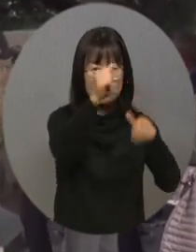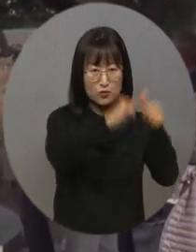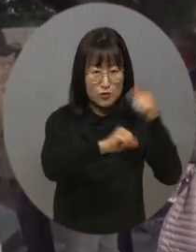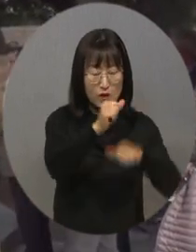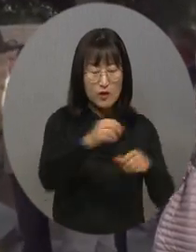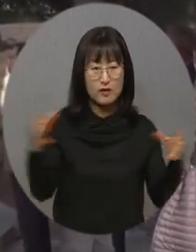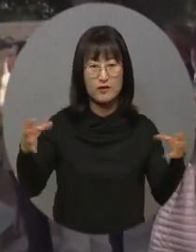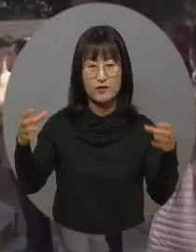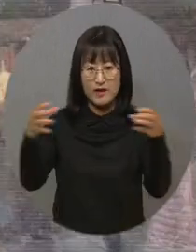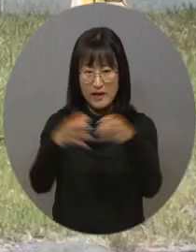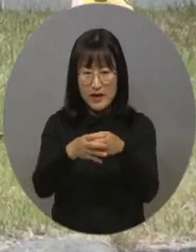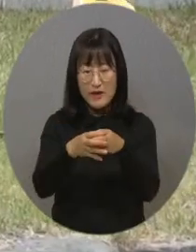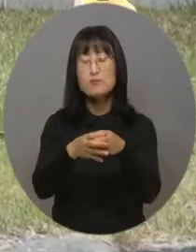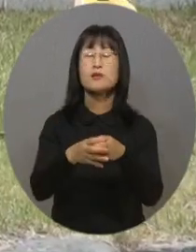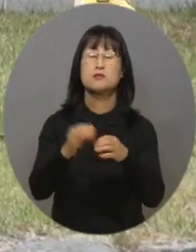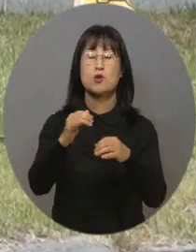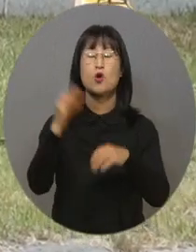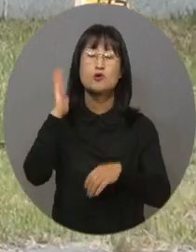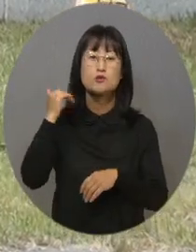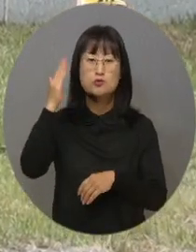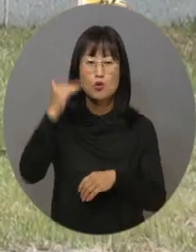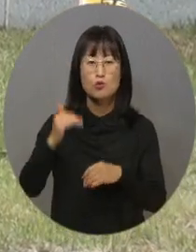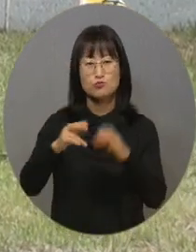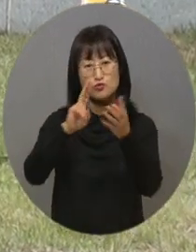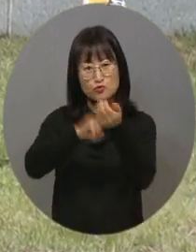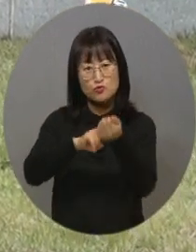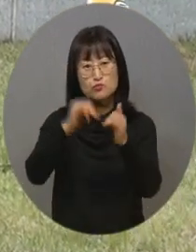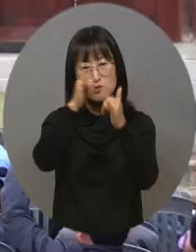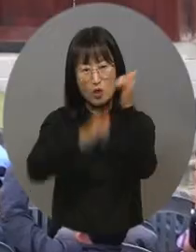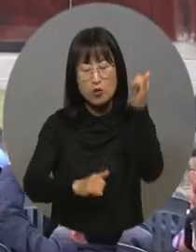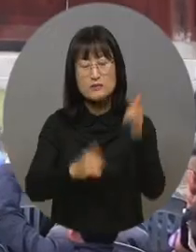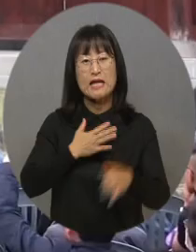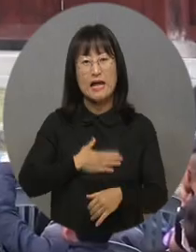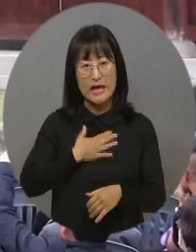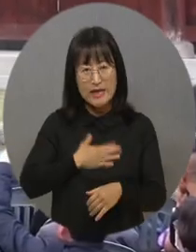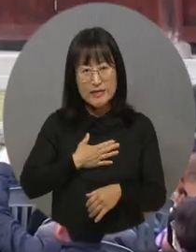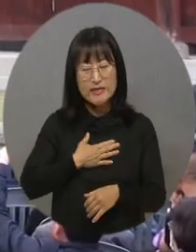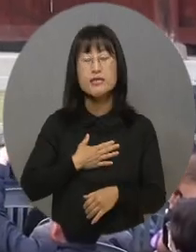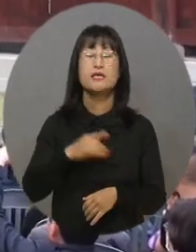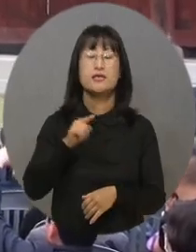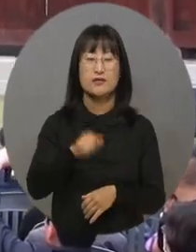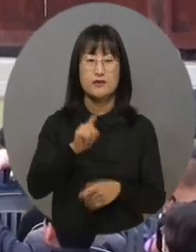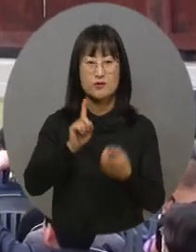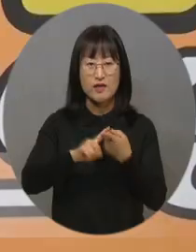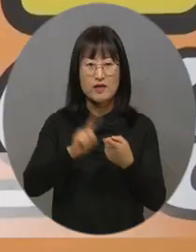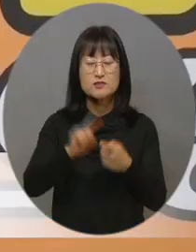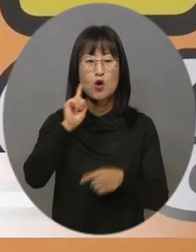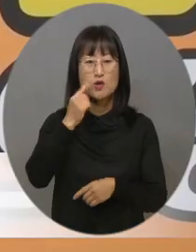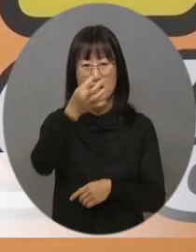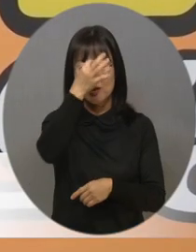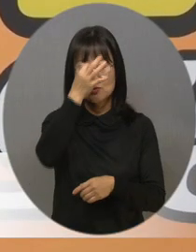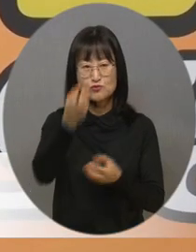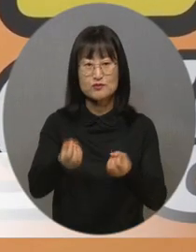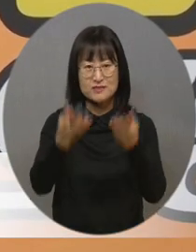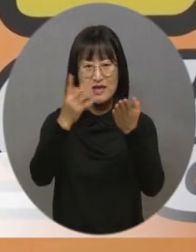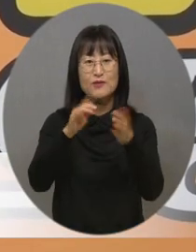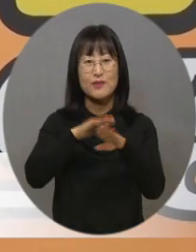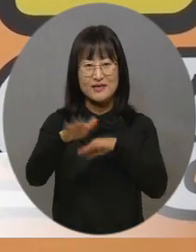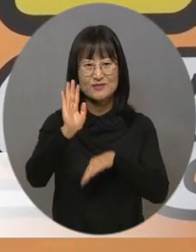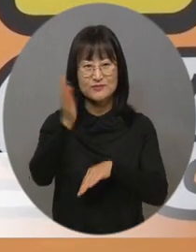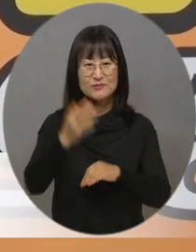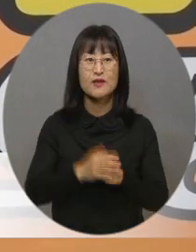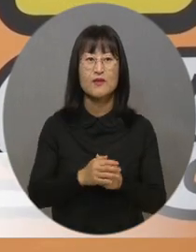숨은 역사 바로 알기. 그 관심의 결과가 시민의 예술제로 탄생되었습니다. 앞으로